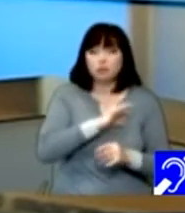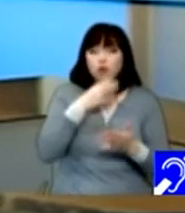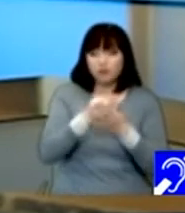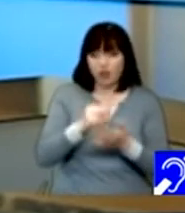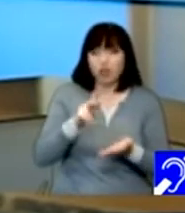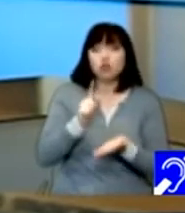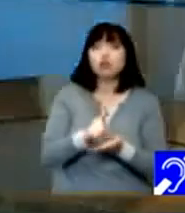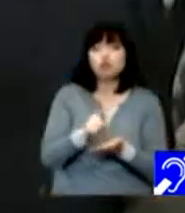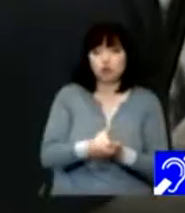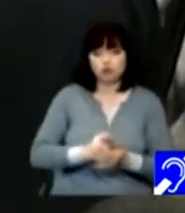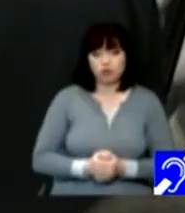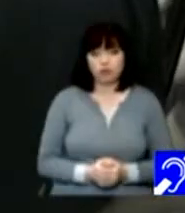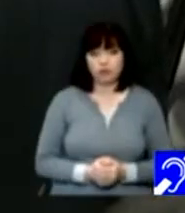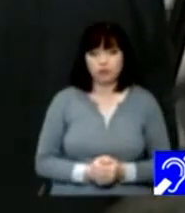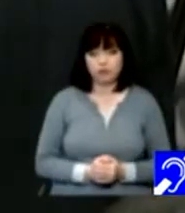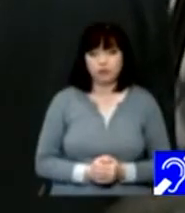serviciu.